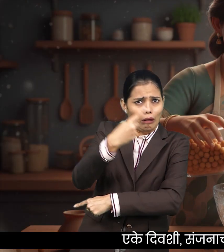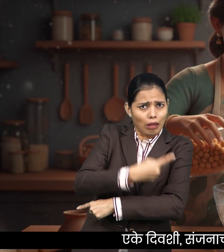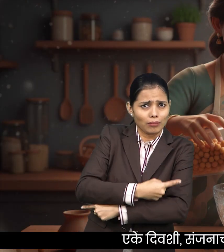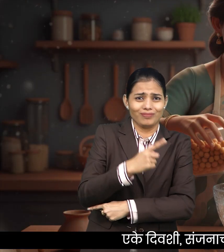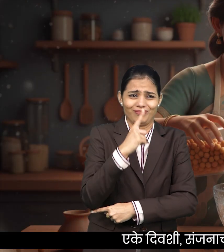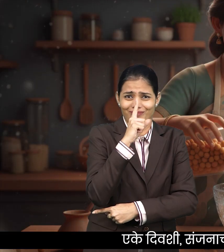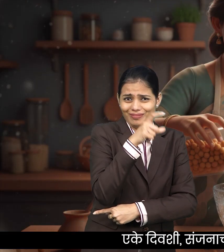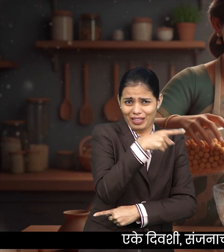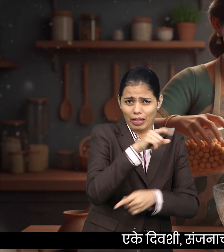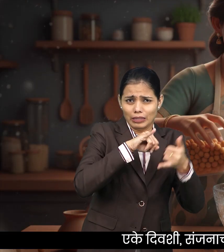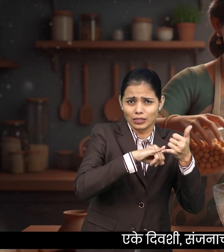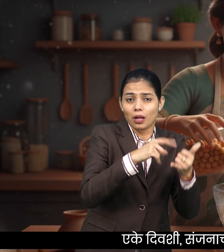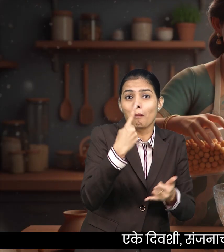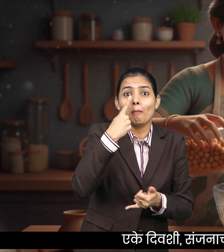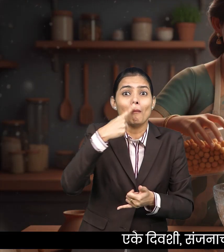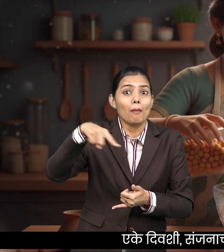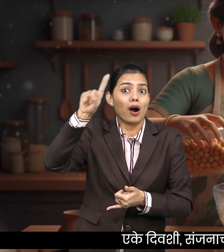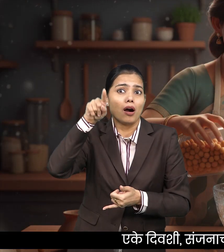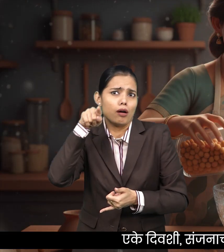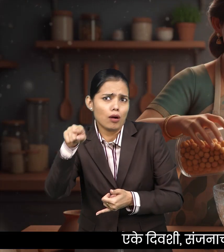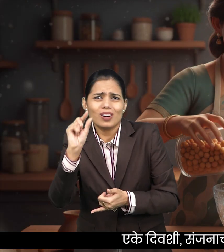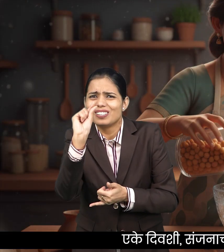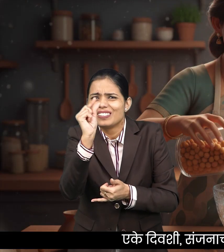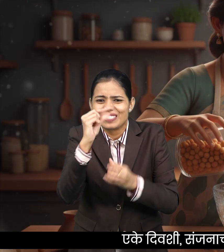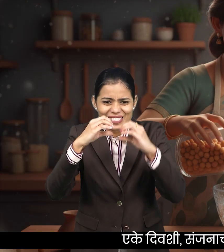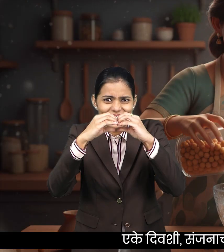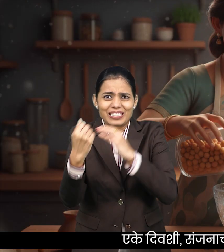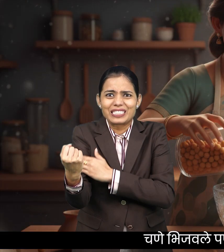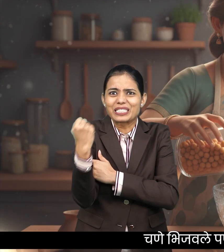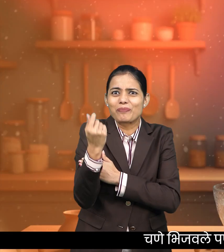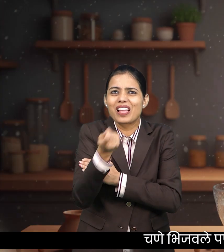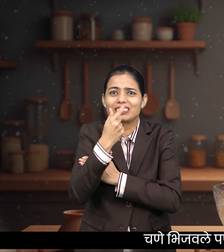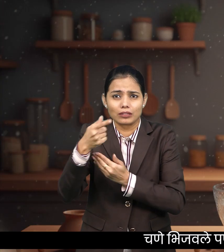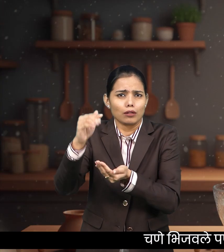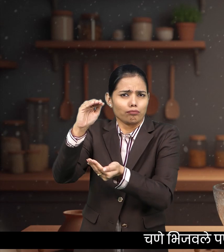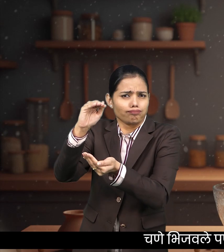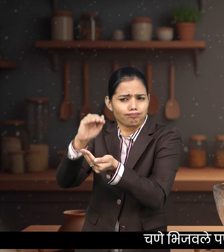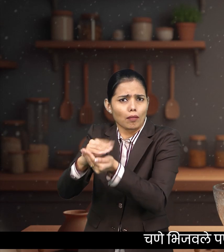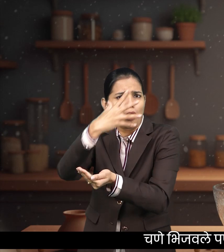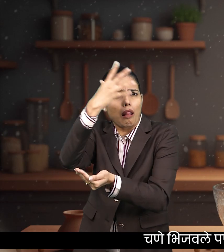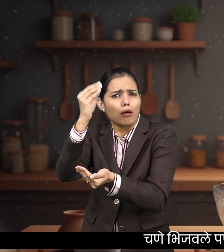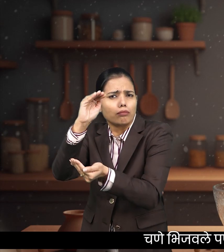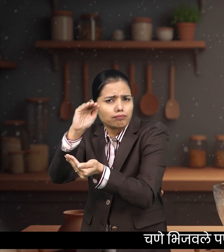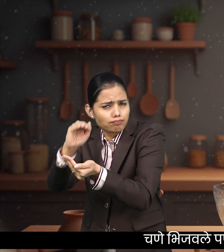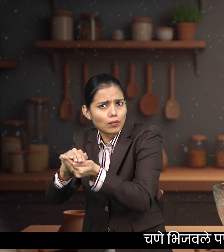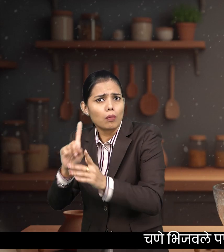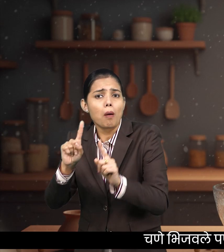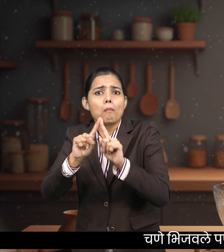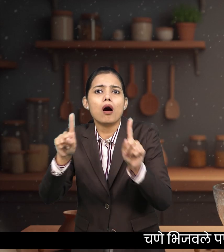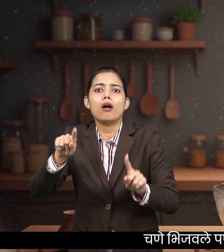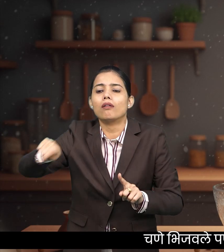दिवशी संजनाच्या आईने रात्रीच्या जेवणासाठी चणे भिजवले, पण ते